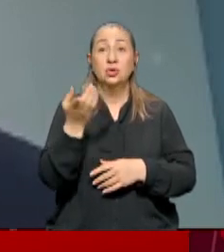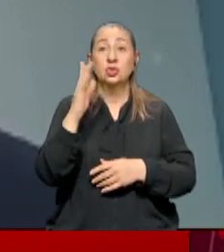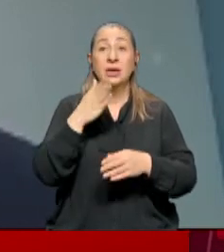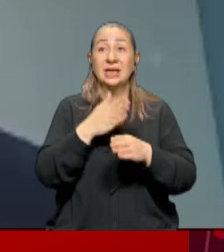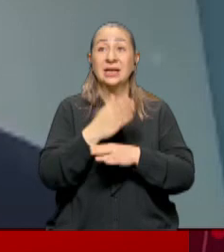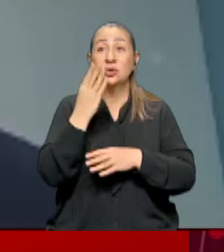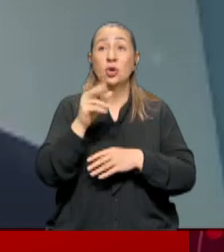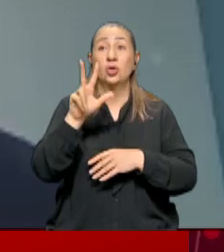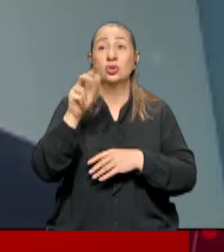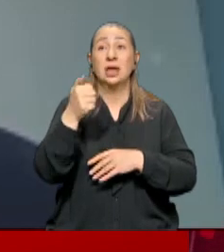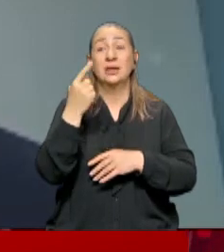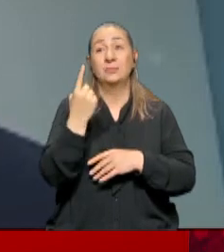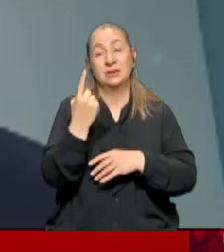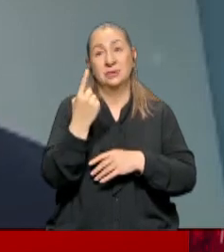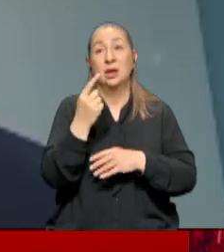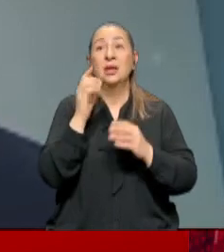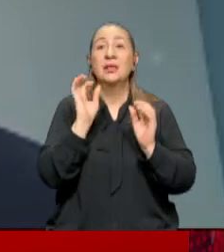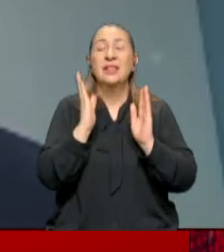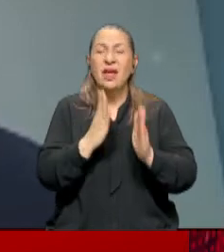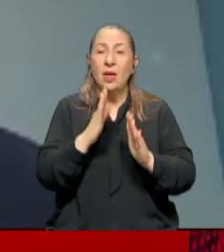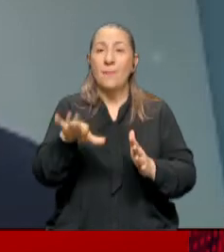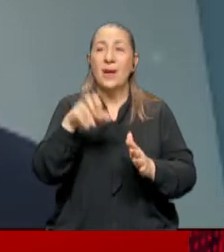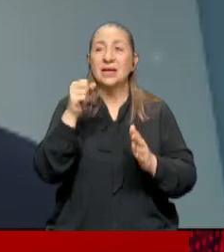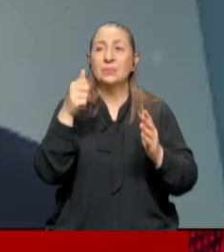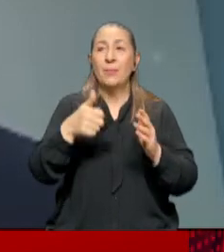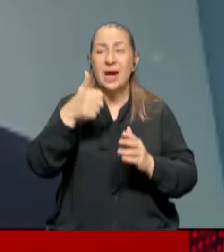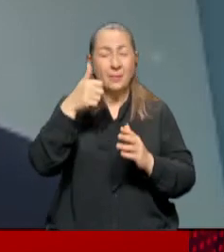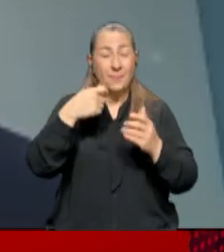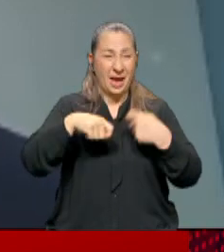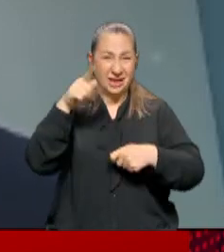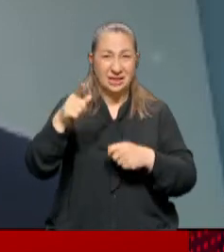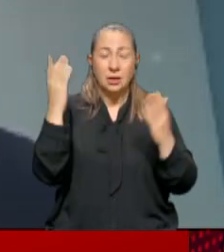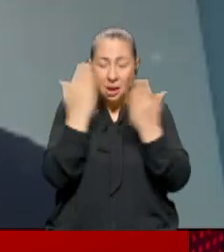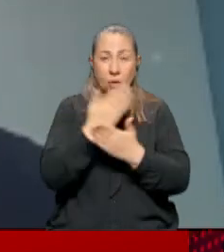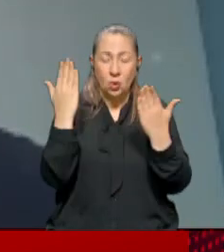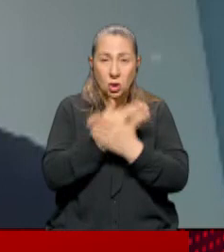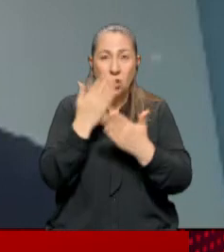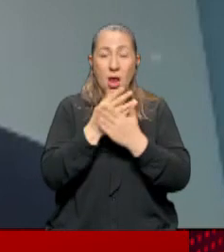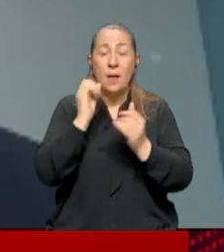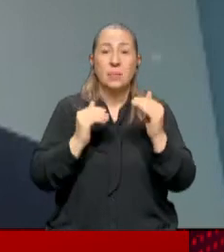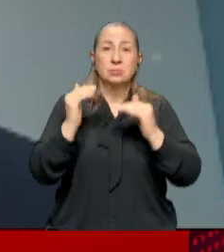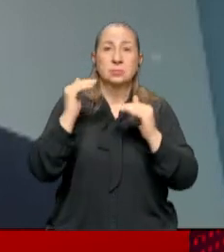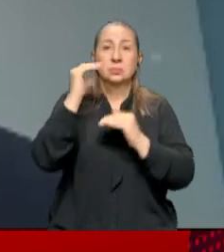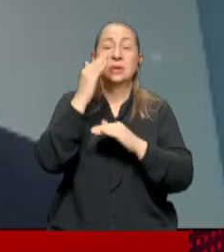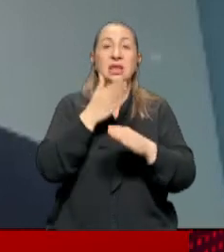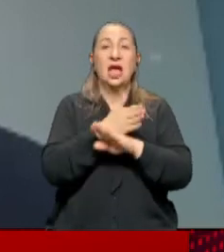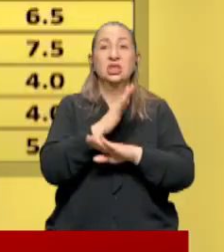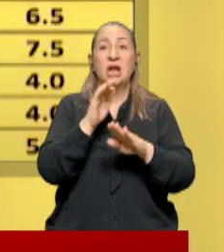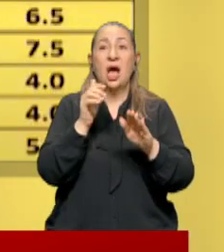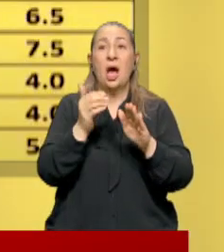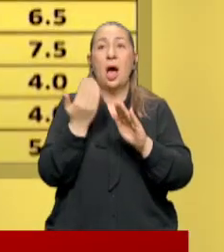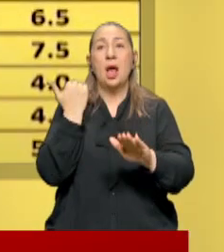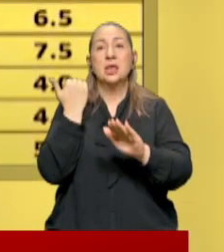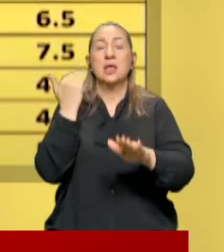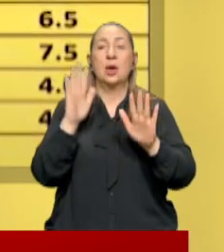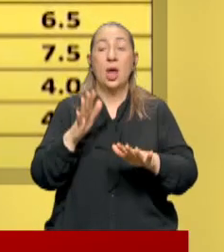buna gerçekleşen 36.1 sürekli Merkez bankamız yanıyor sürekli arttırıyor Fakat her zaman gerçeğin arkasında